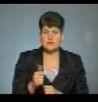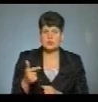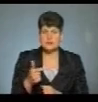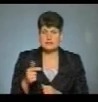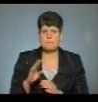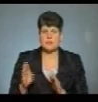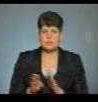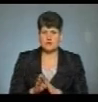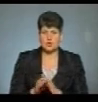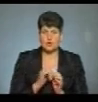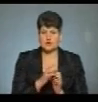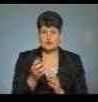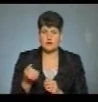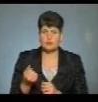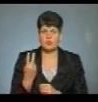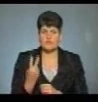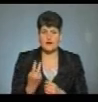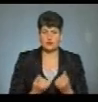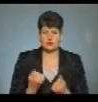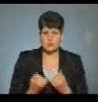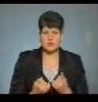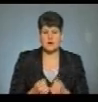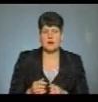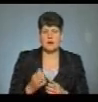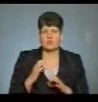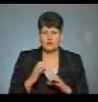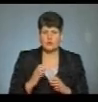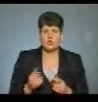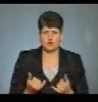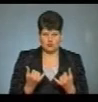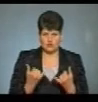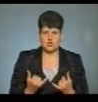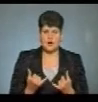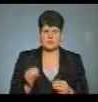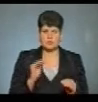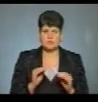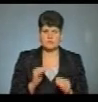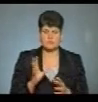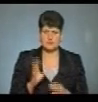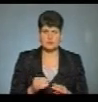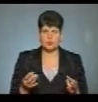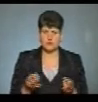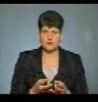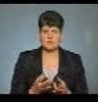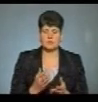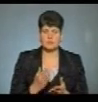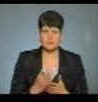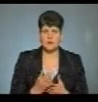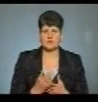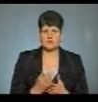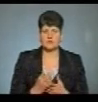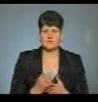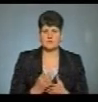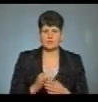Підволочиський. Кожен район отримав по 2 автомобілі. Автомобілі сучасні, оснащені всім необхідним електрокольорів, мають телеметрію, що